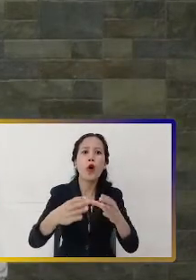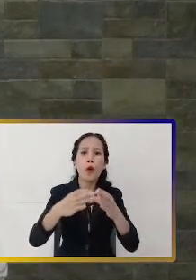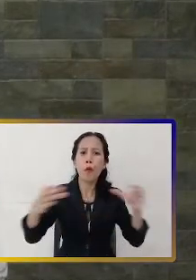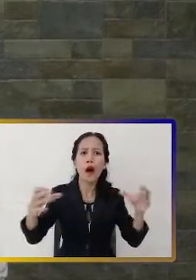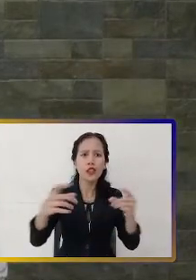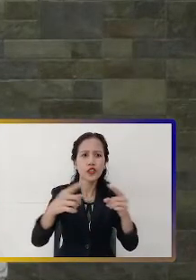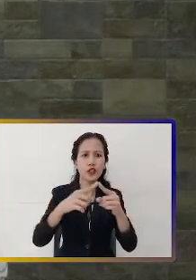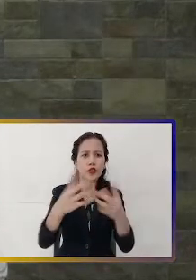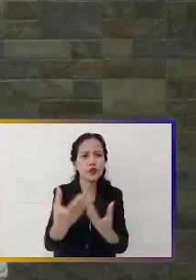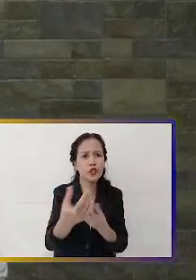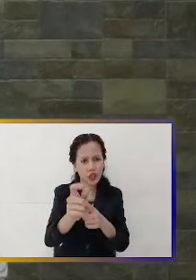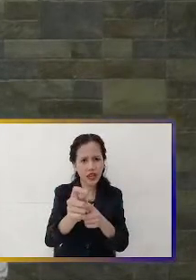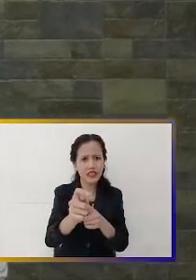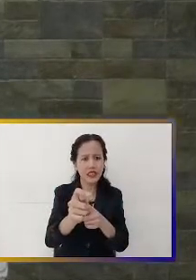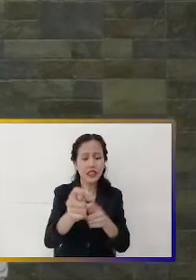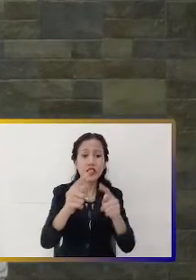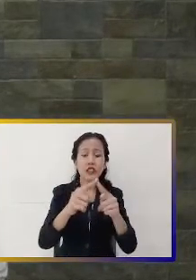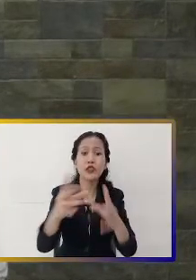claim.